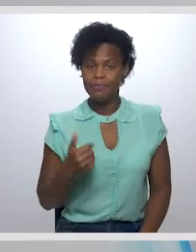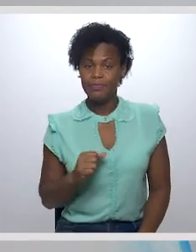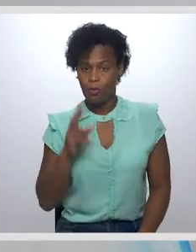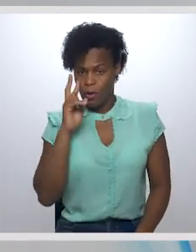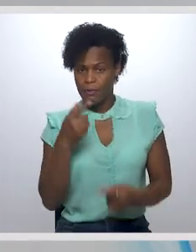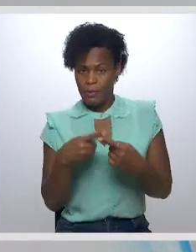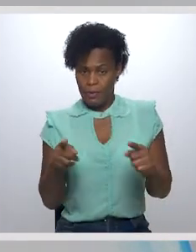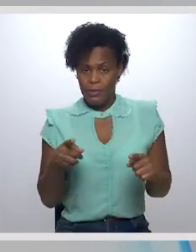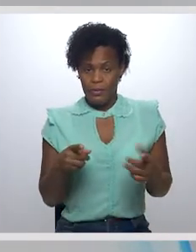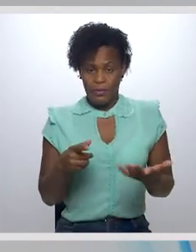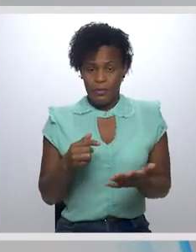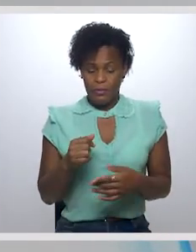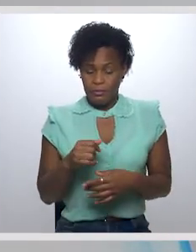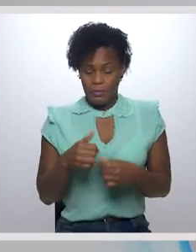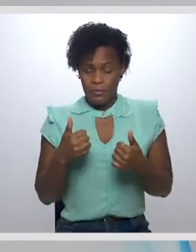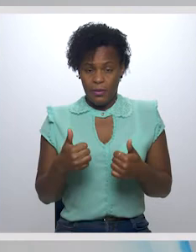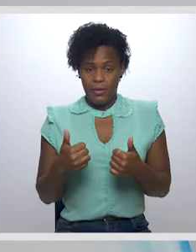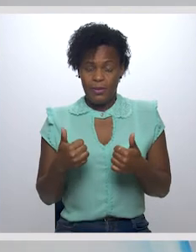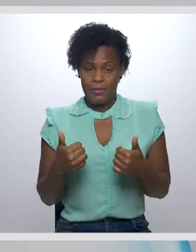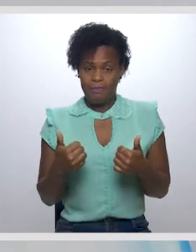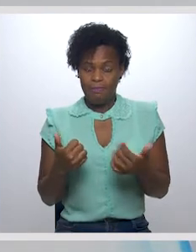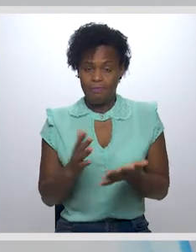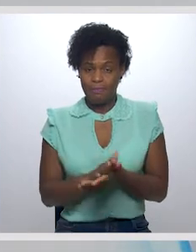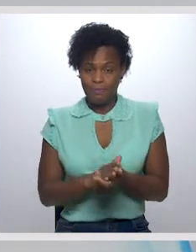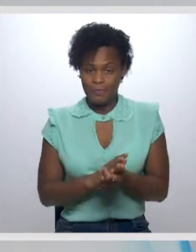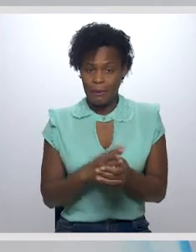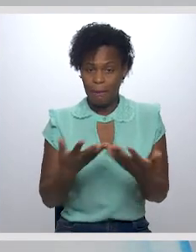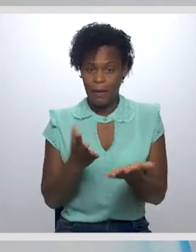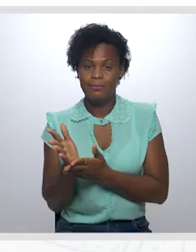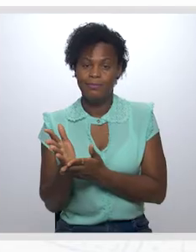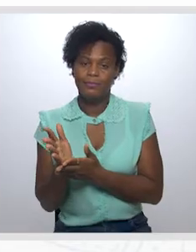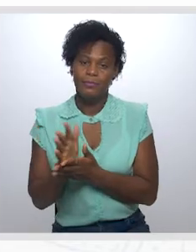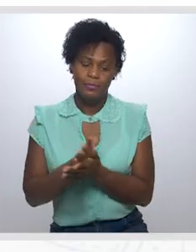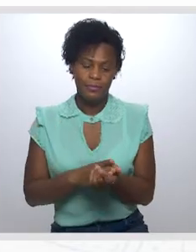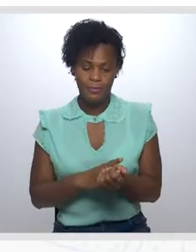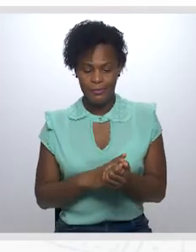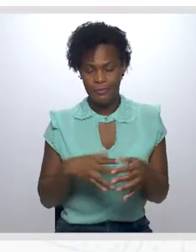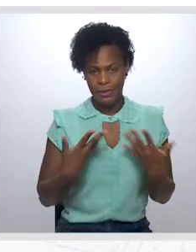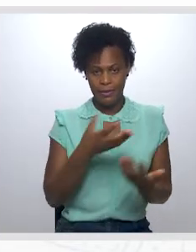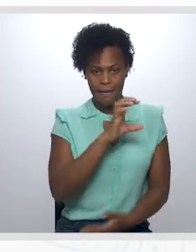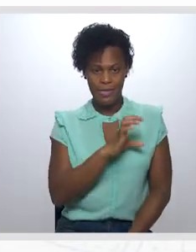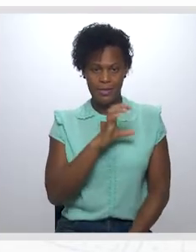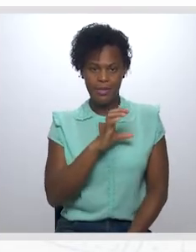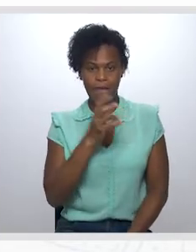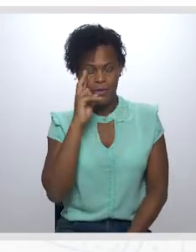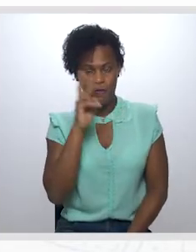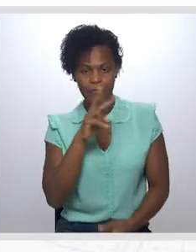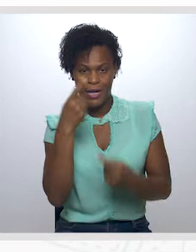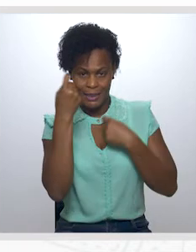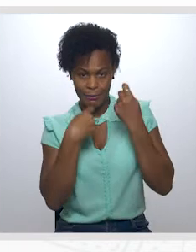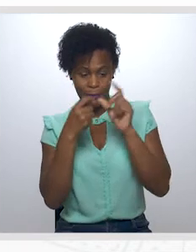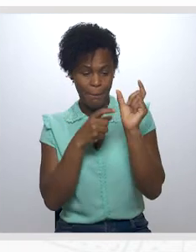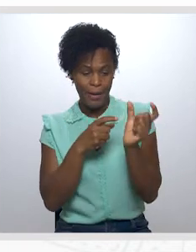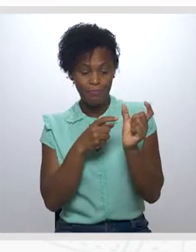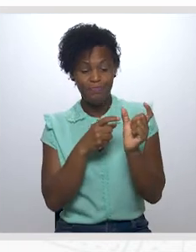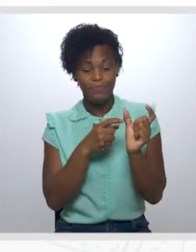différence? Très bien. On continue. En C, regardez les expressions